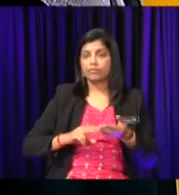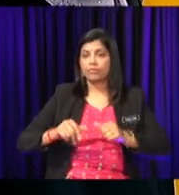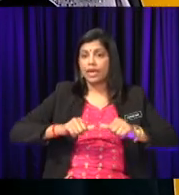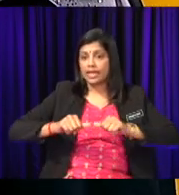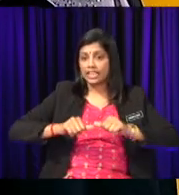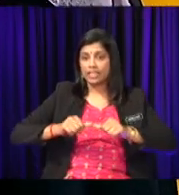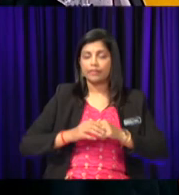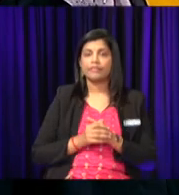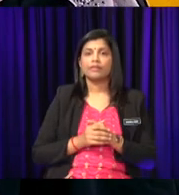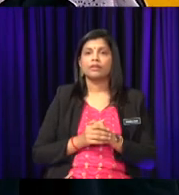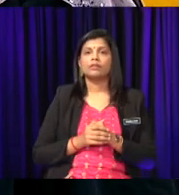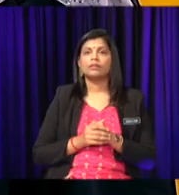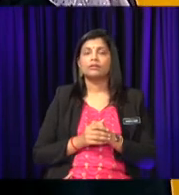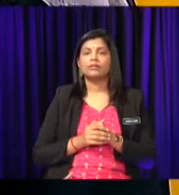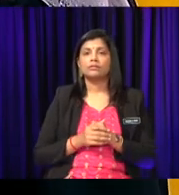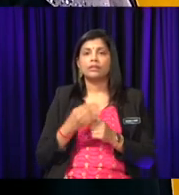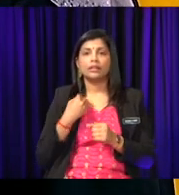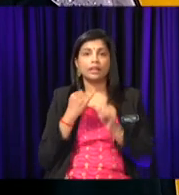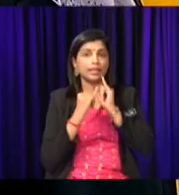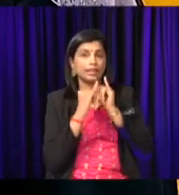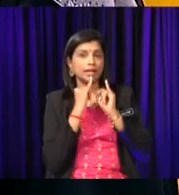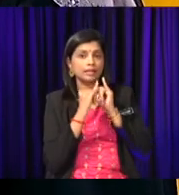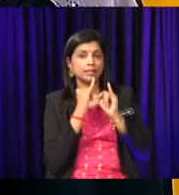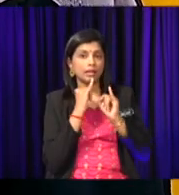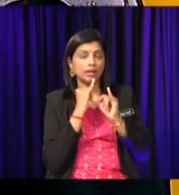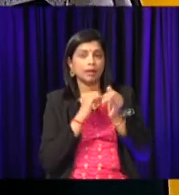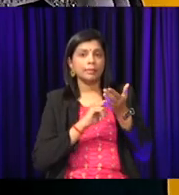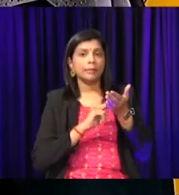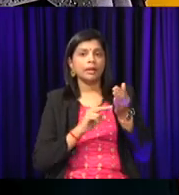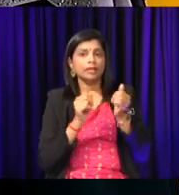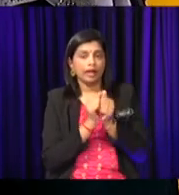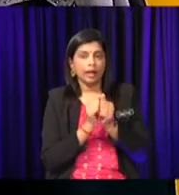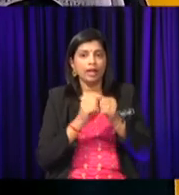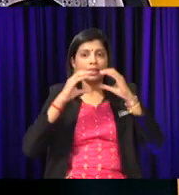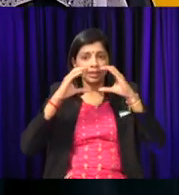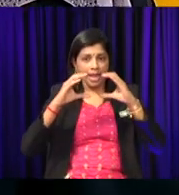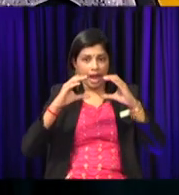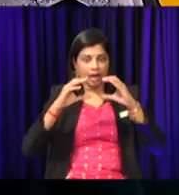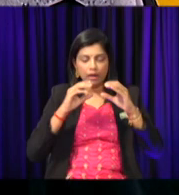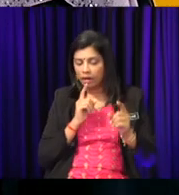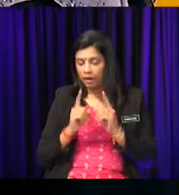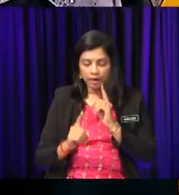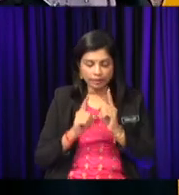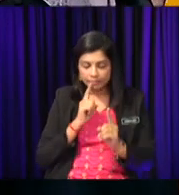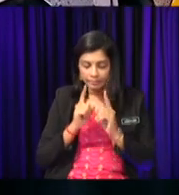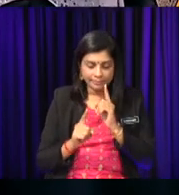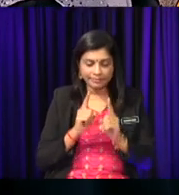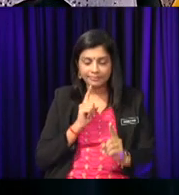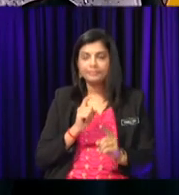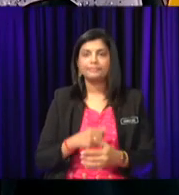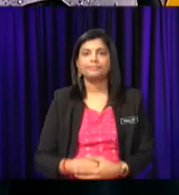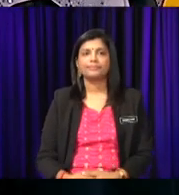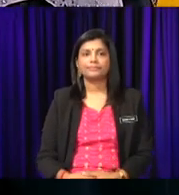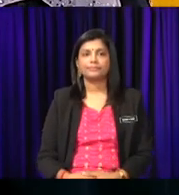kemudian ada interaksi antara pembaca dengan teks ah kena di interaksi antara pembaca dengan teks